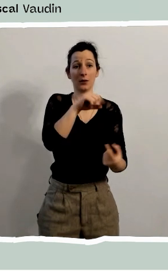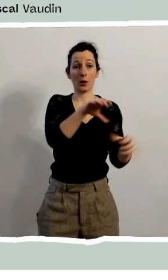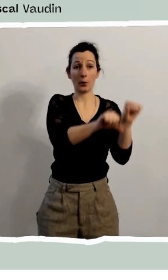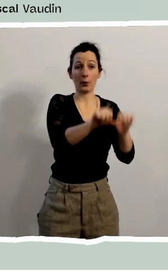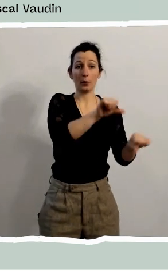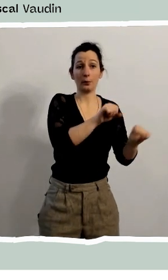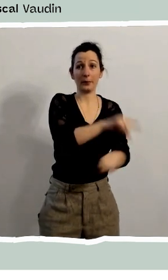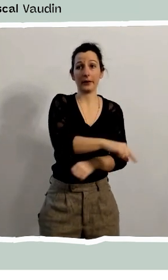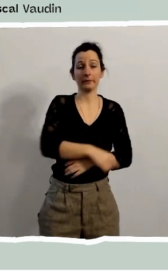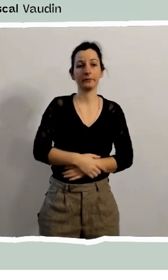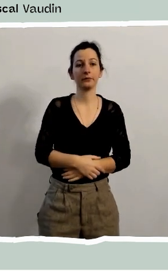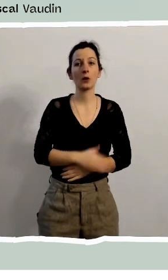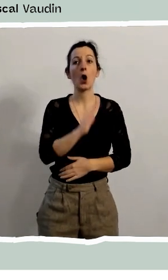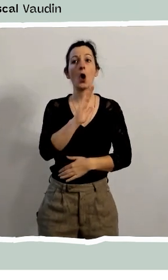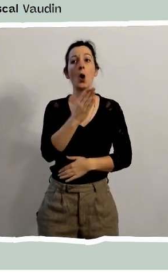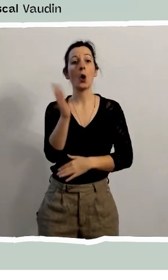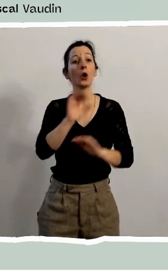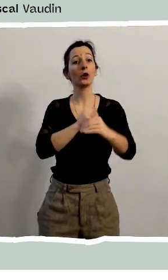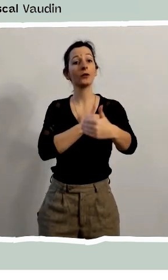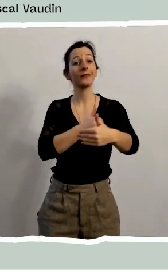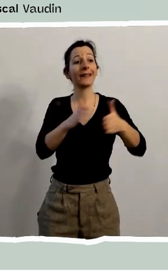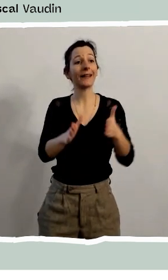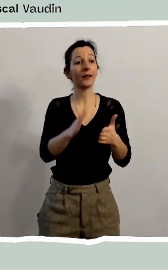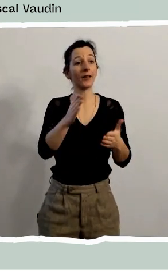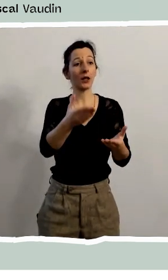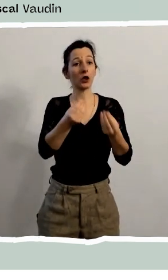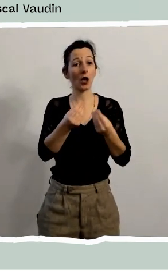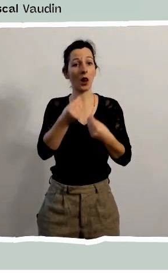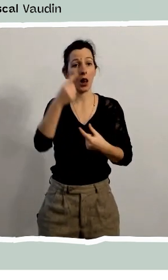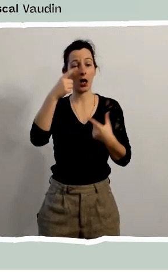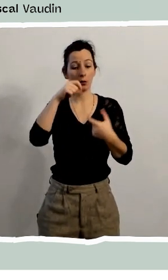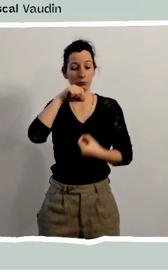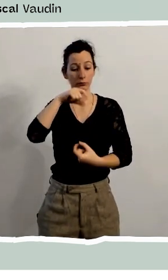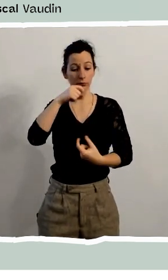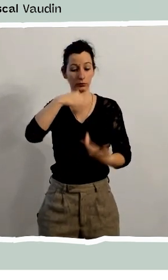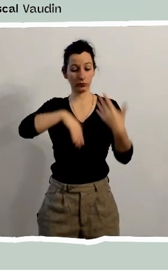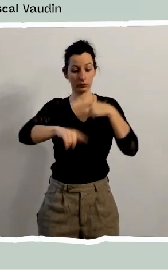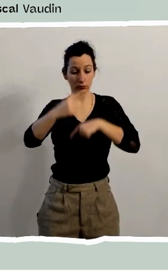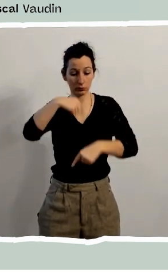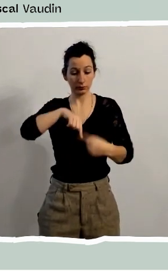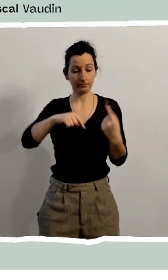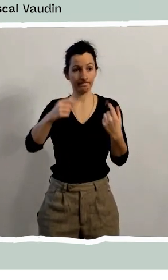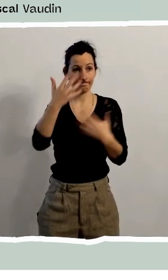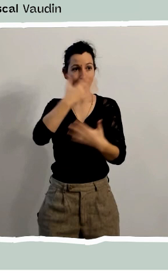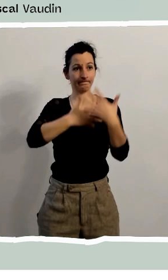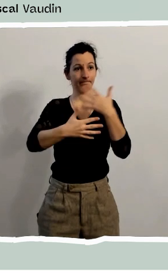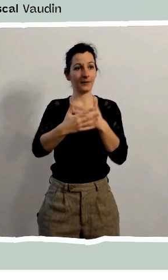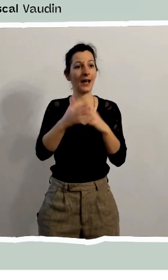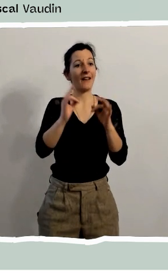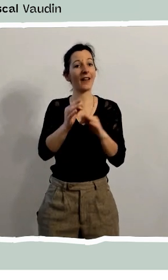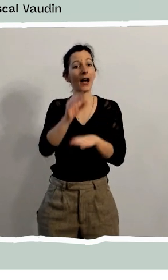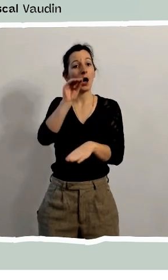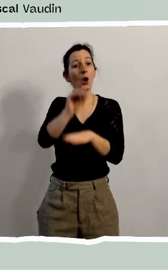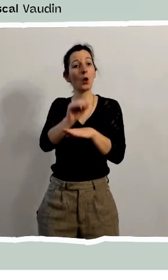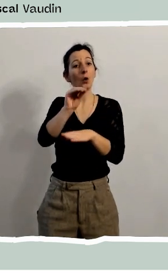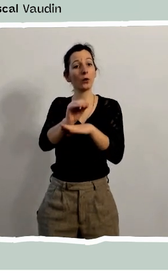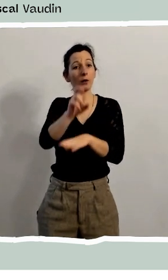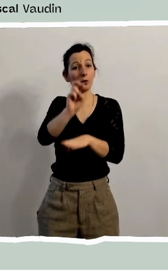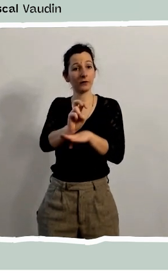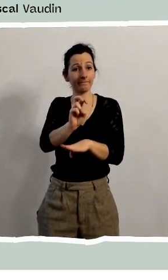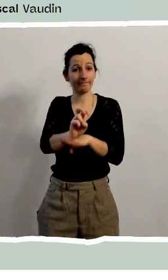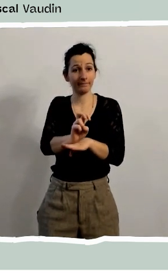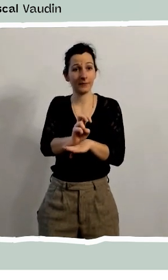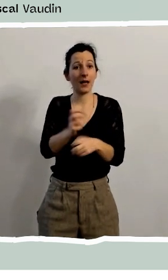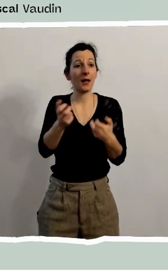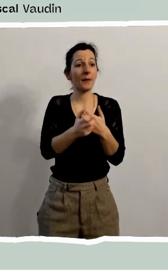Autre famille où on retrouve des molécules à effet perturbateur endocrinien, ce sont les conservateurs. Des conservateurs que l'on trouve soit dans les cosmétiques ou dans